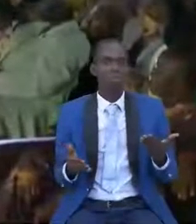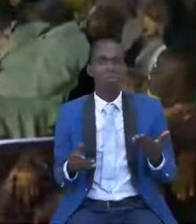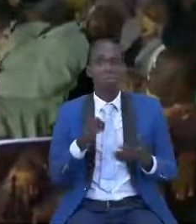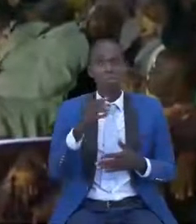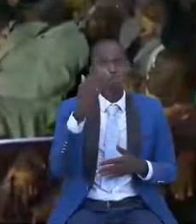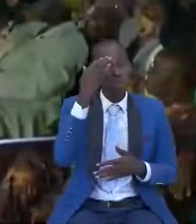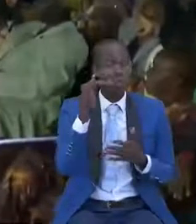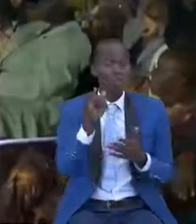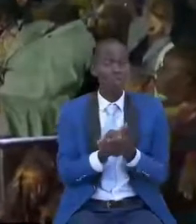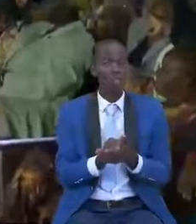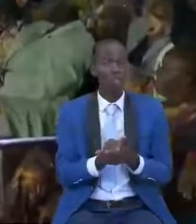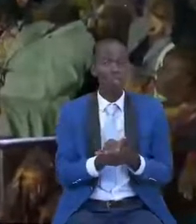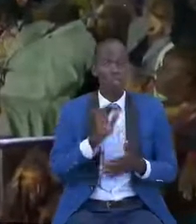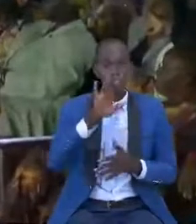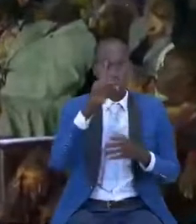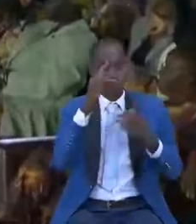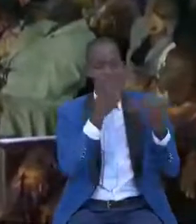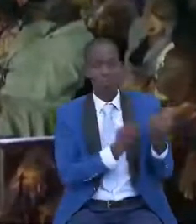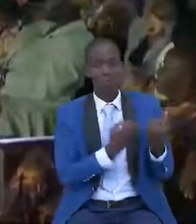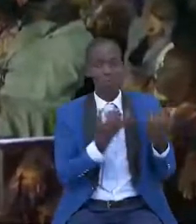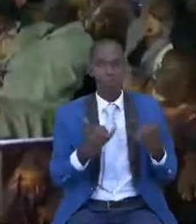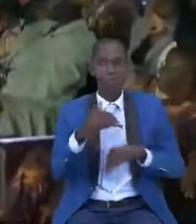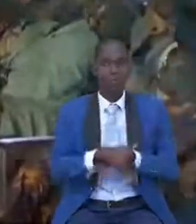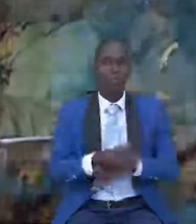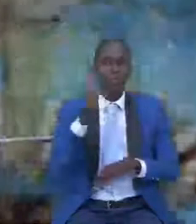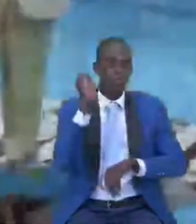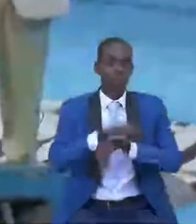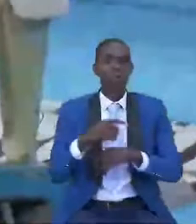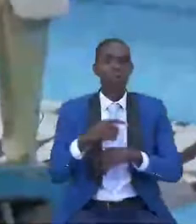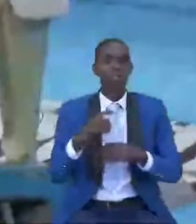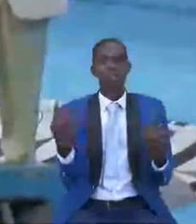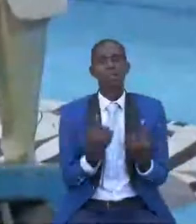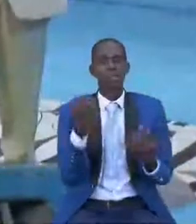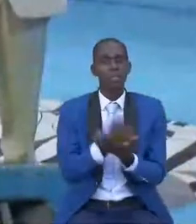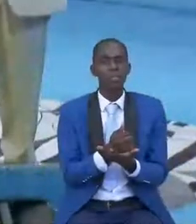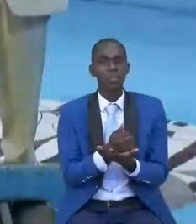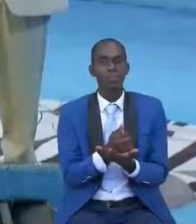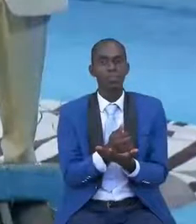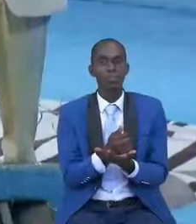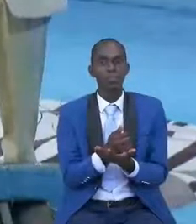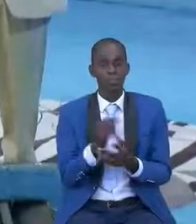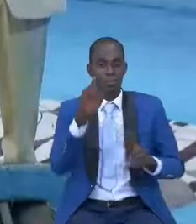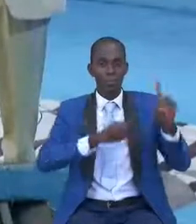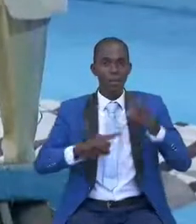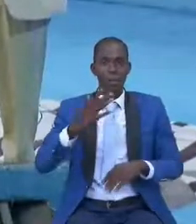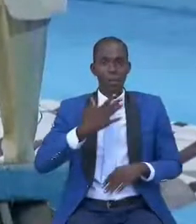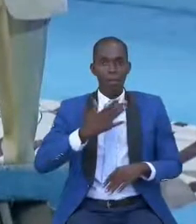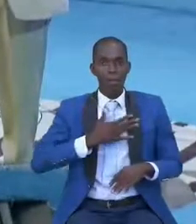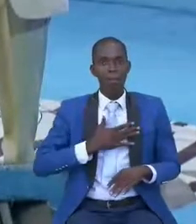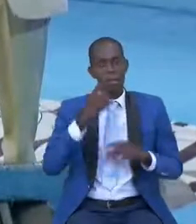pas, vous ne passez pas du gauche à la droite. Vous savez que votre foi ce soir va vaincre le